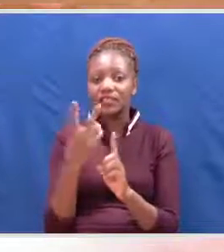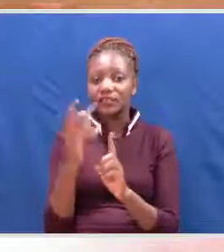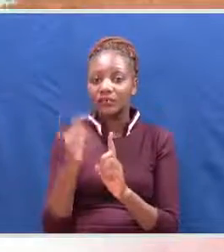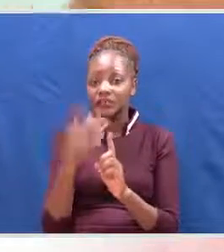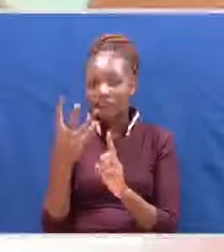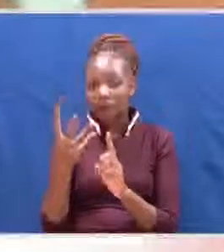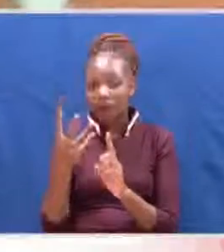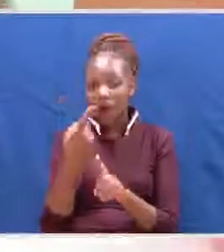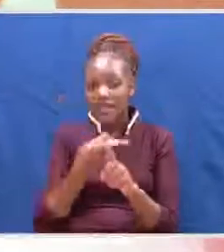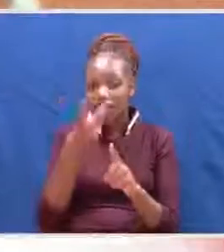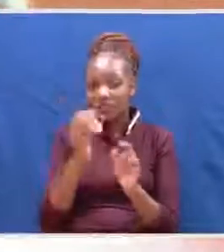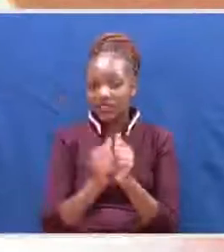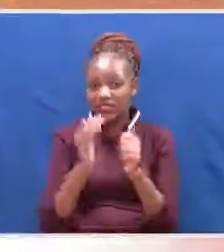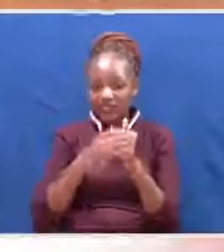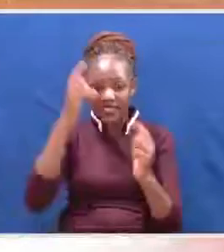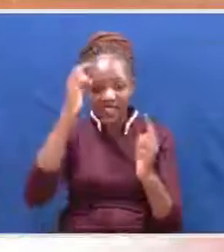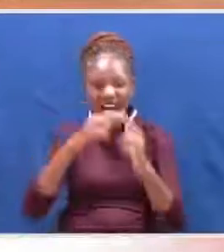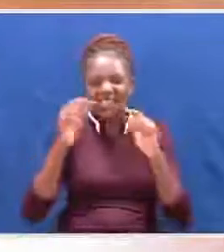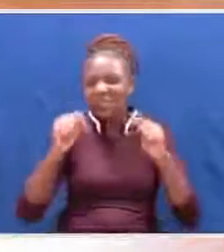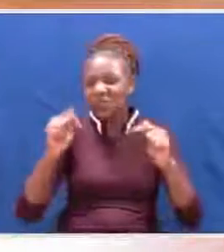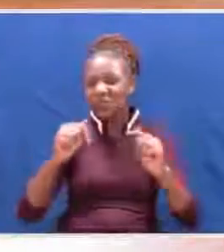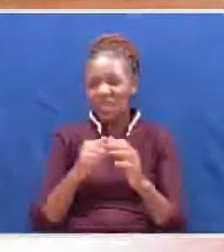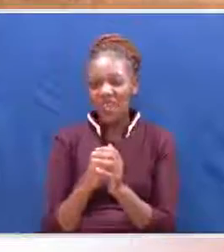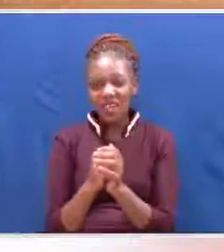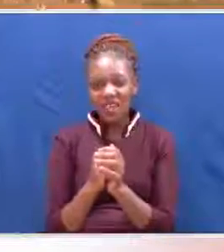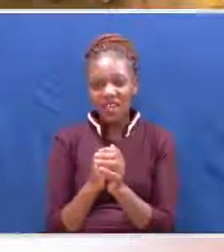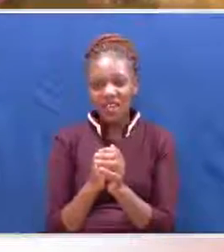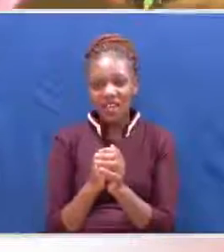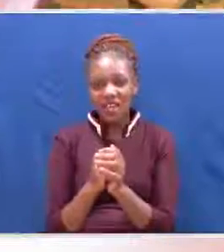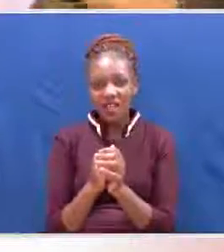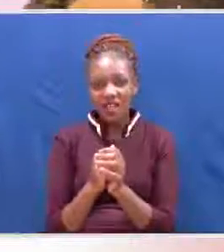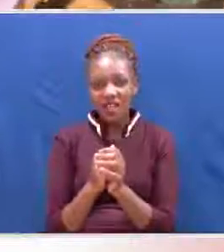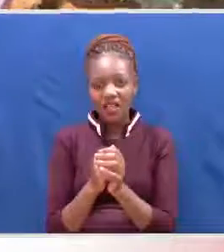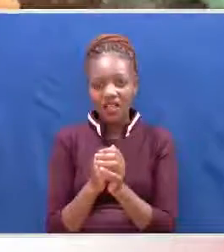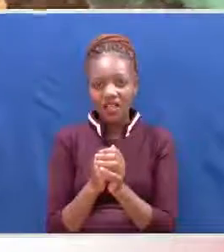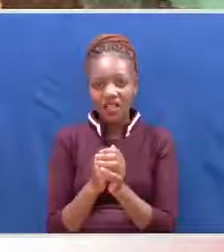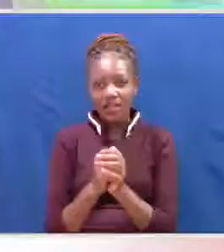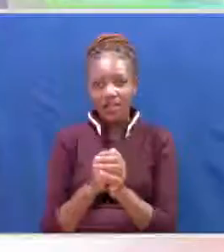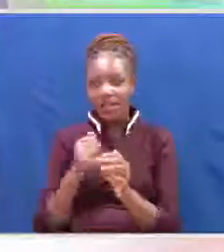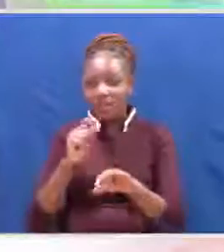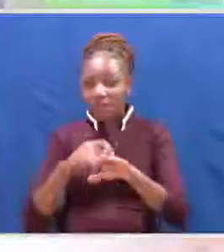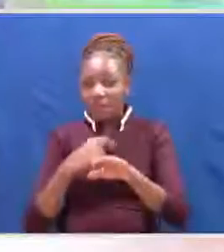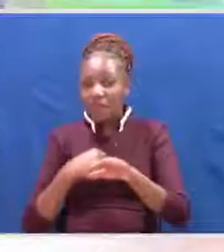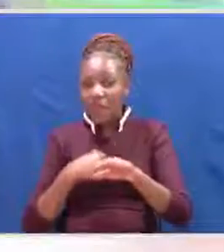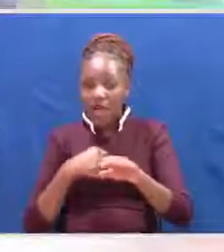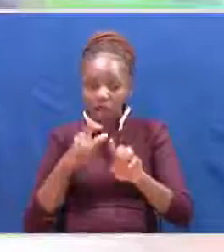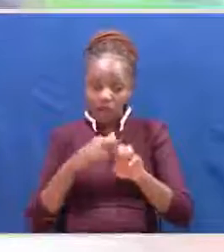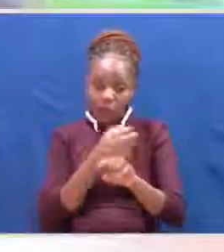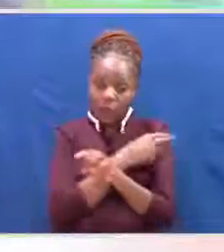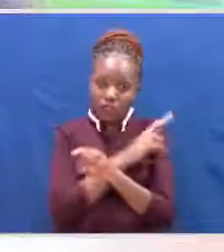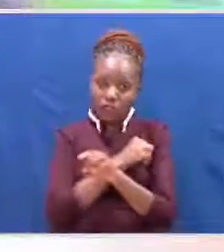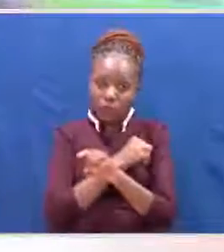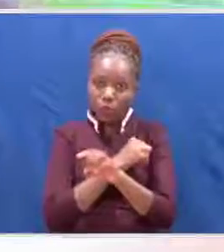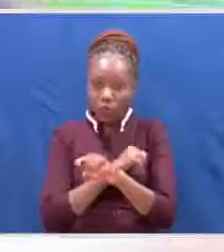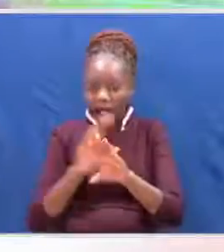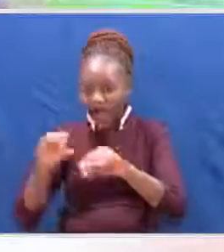date. Nilikuwa, before hata wa terminate contract, nilikuwa naenda huko hivi, na nikitoka hospitali, kila report napeleka kwa company, naambia inafaa